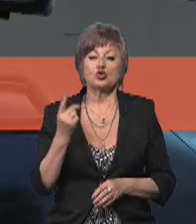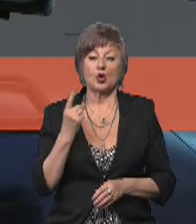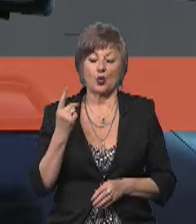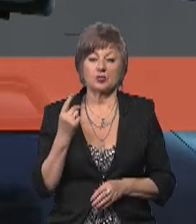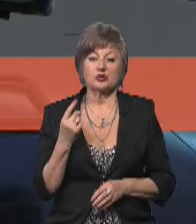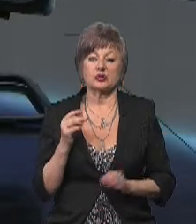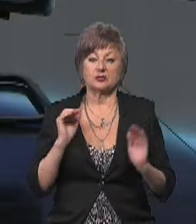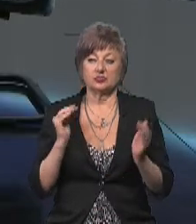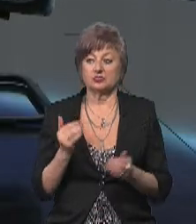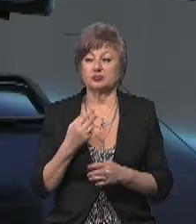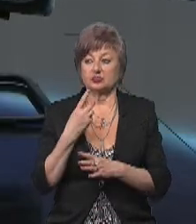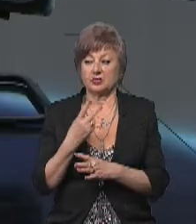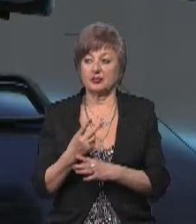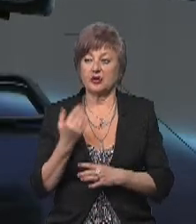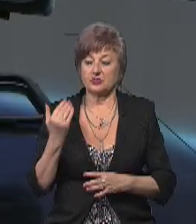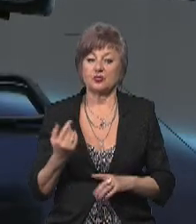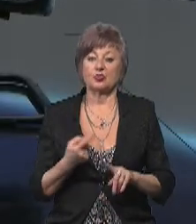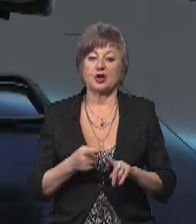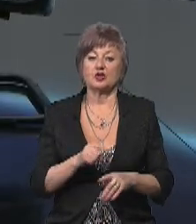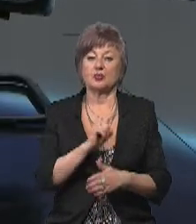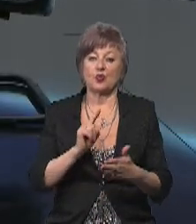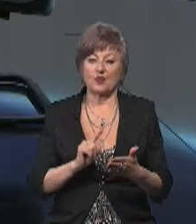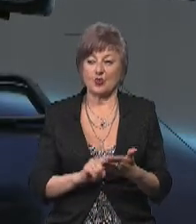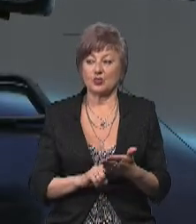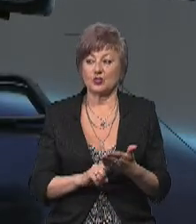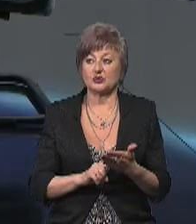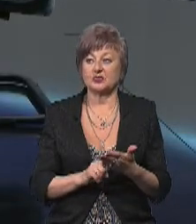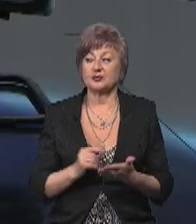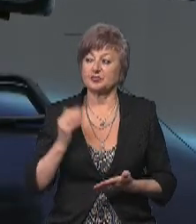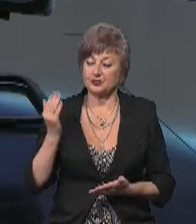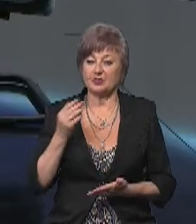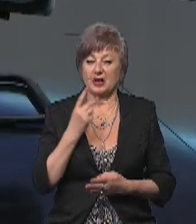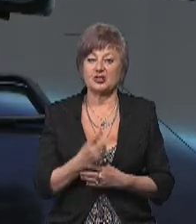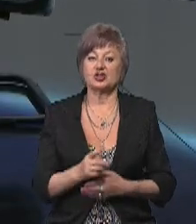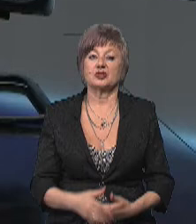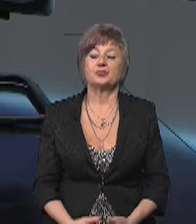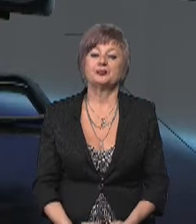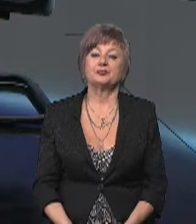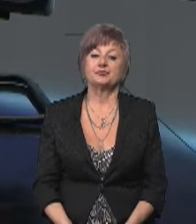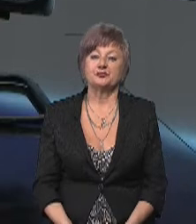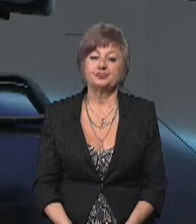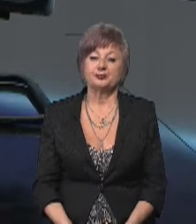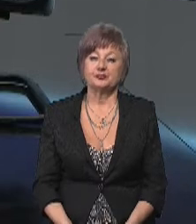області з приводу цього питання. Будь ласка, покажіть нам на екрані.